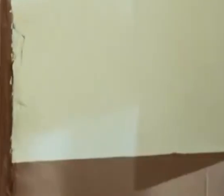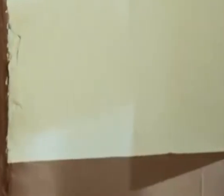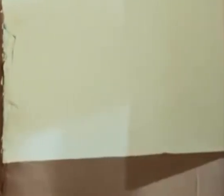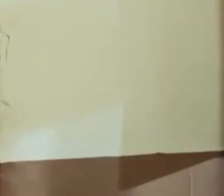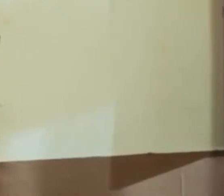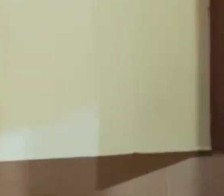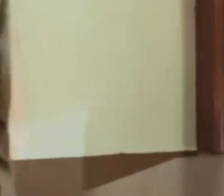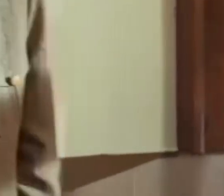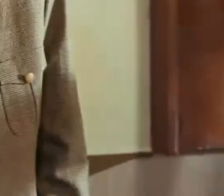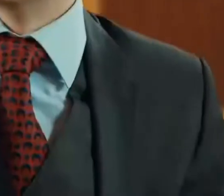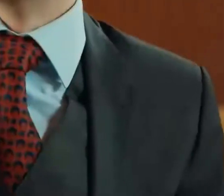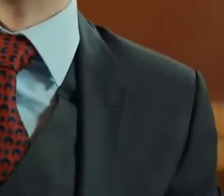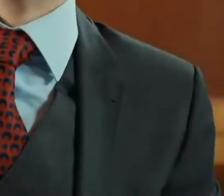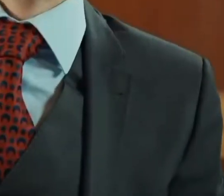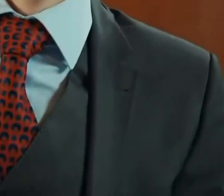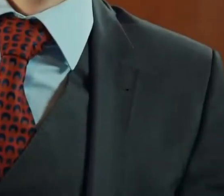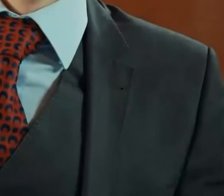Esmer kısa boylu bir adam içeri girdi.